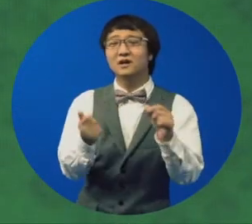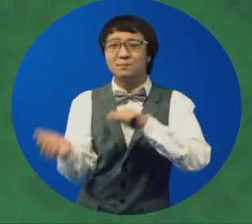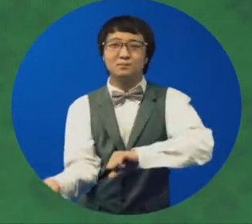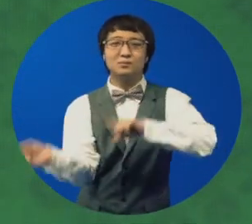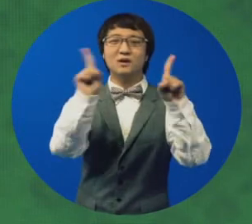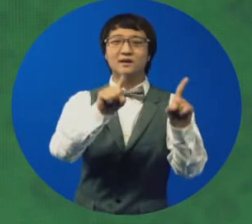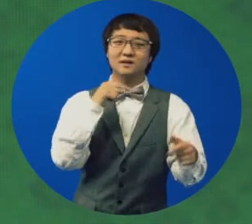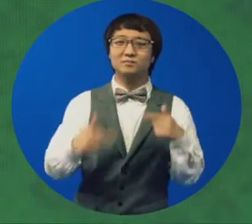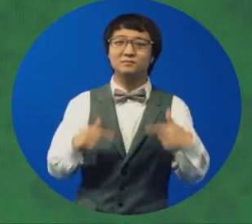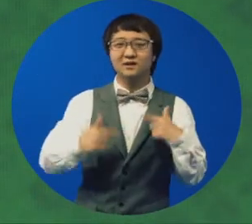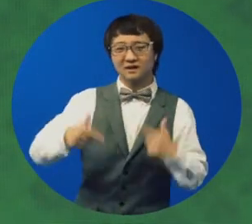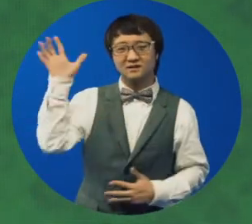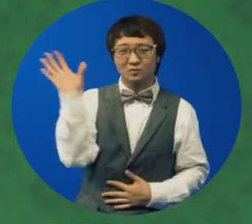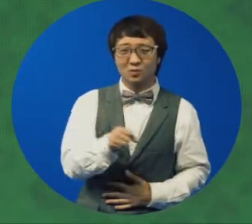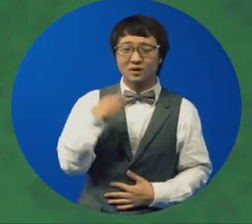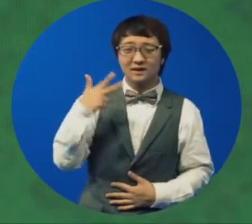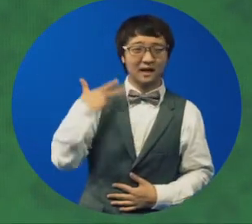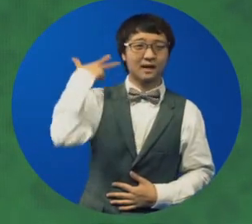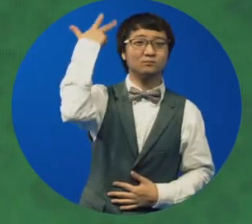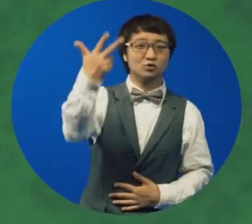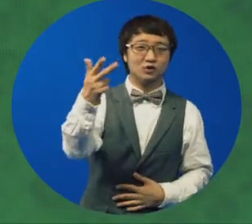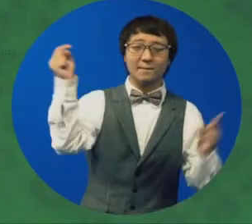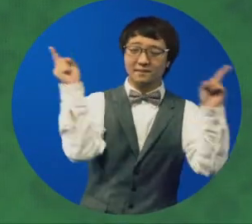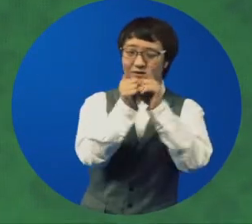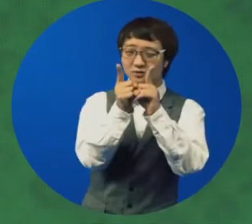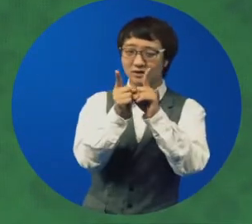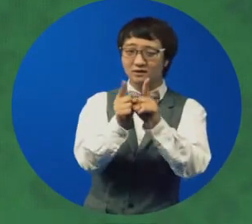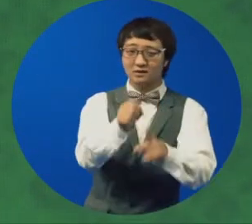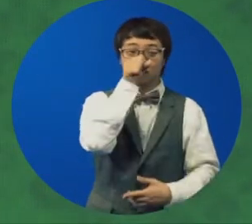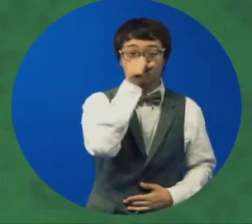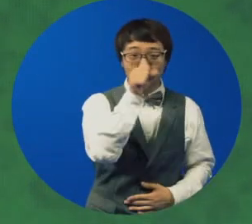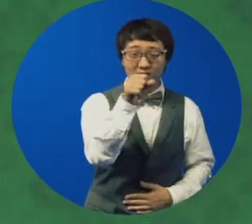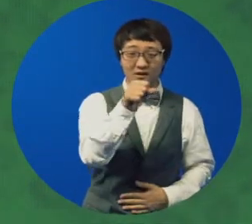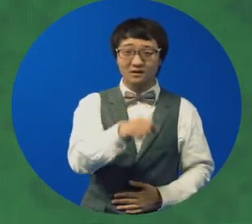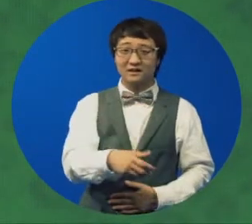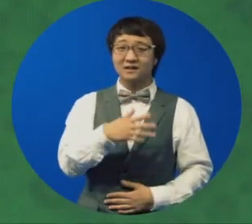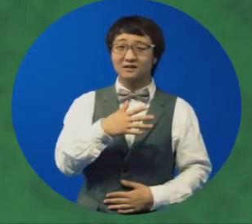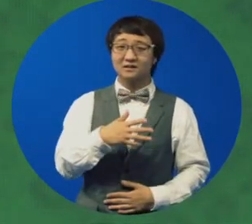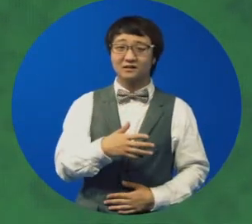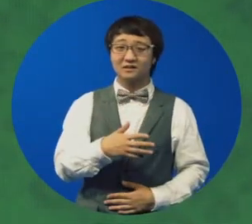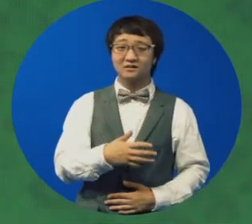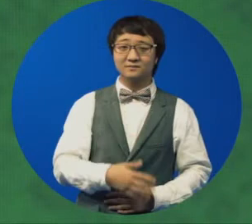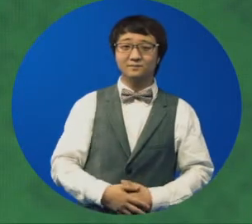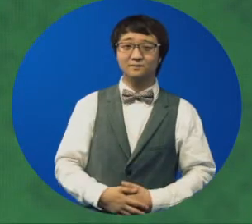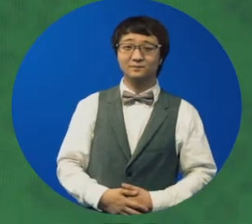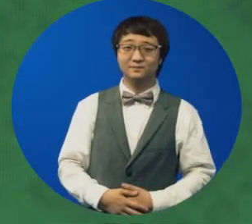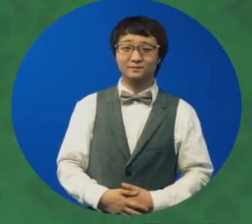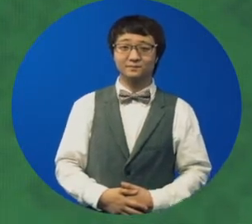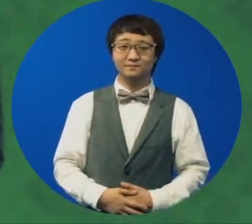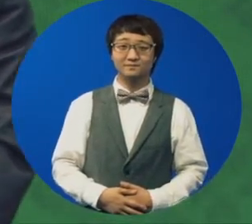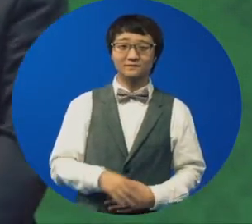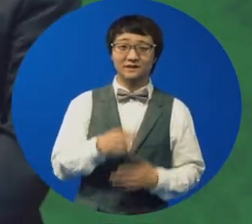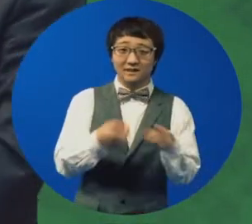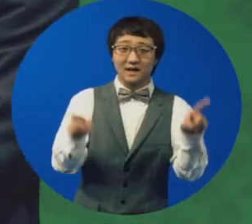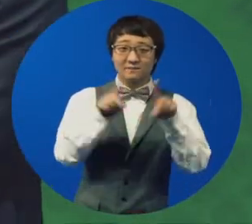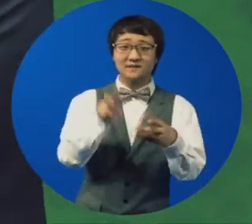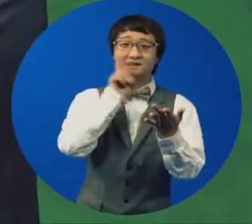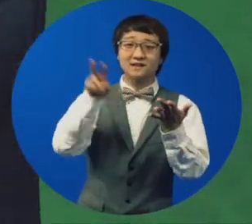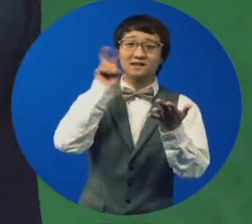가지고 다음 주에 만날 수 있기를 주님의 이름으로 간절히 축원합니다. 우리 같이 찬양하며 결단하면